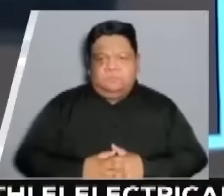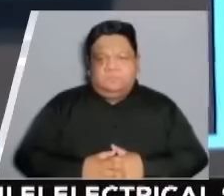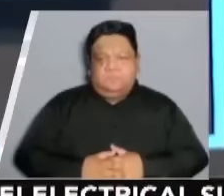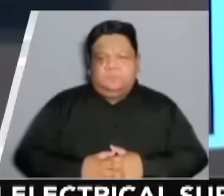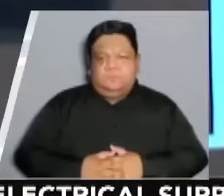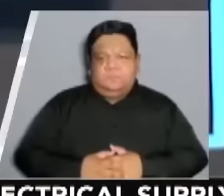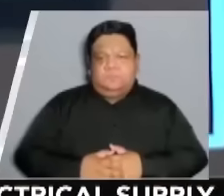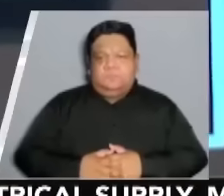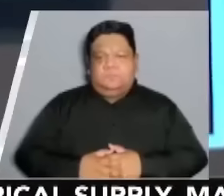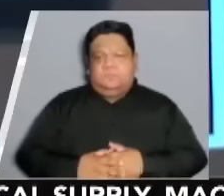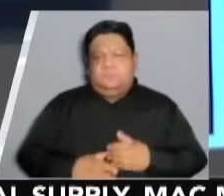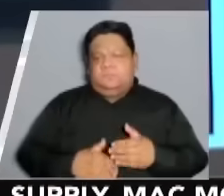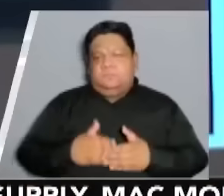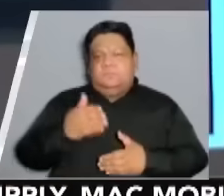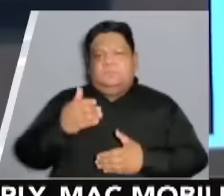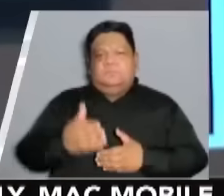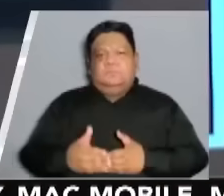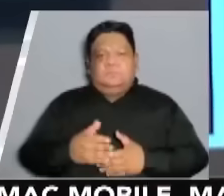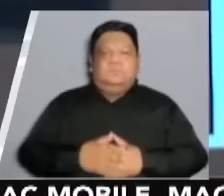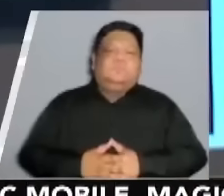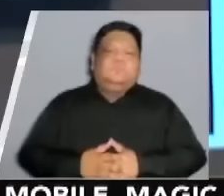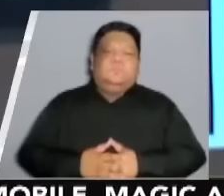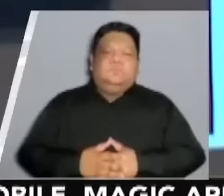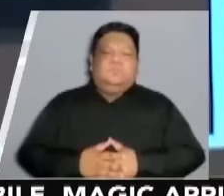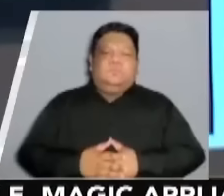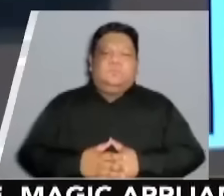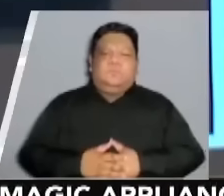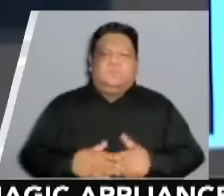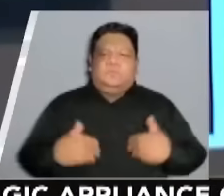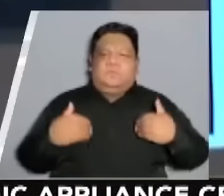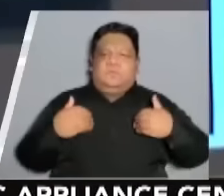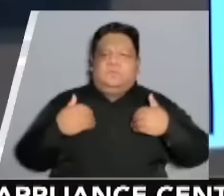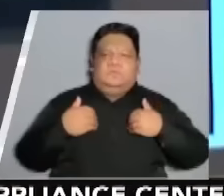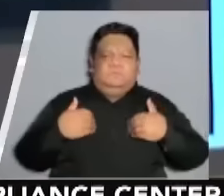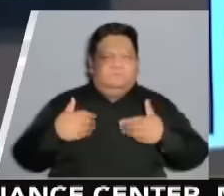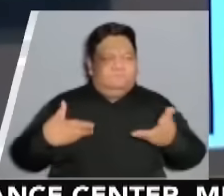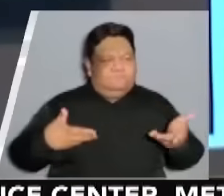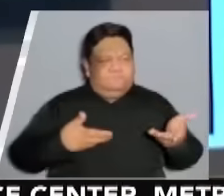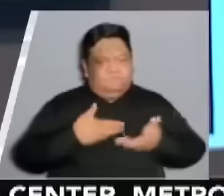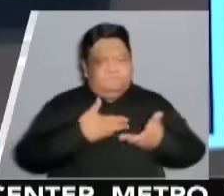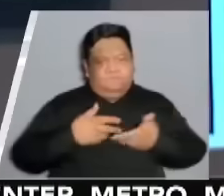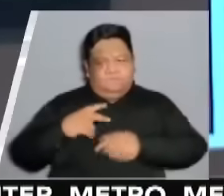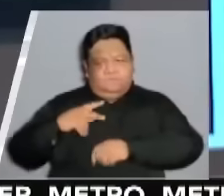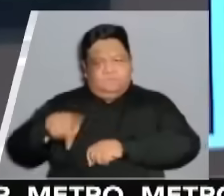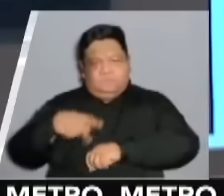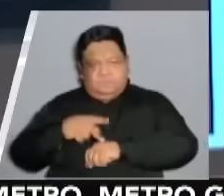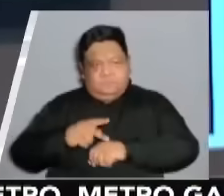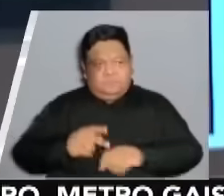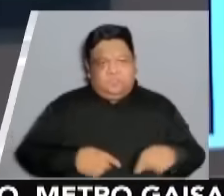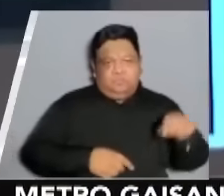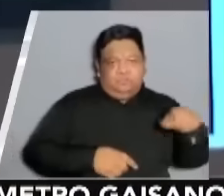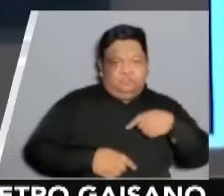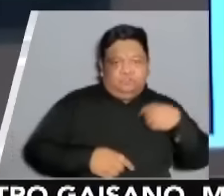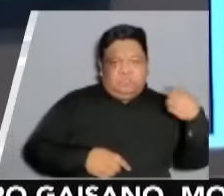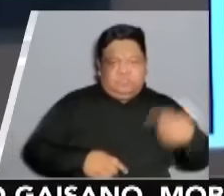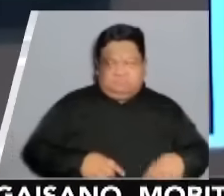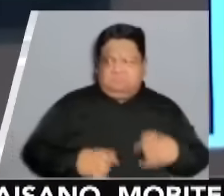Sa ikasyam na bilateral consultation mechanism ng Pilipinas at China, pinalutang ng China ang